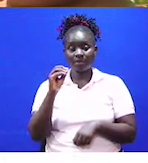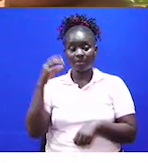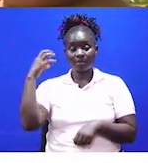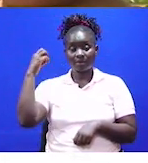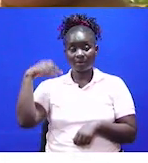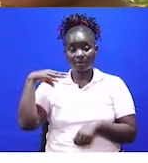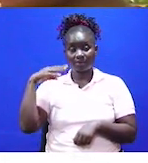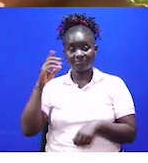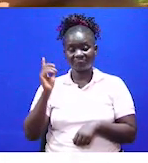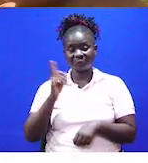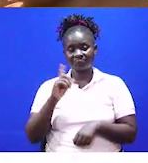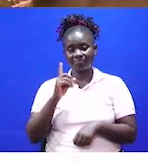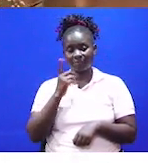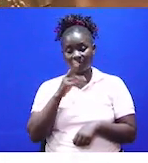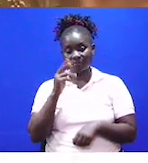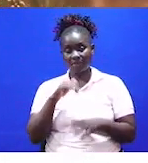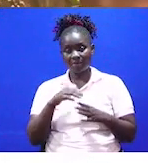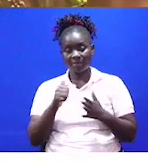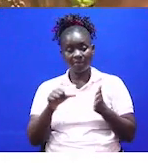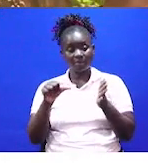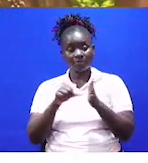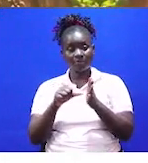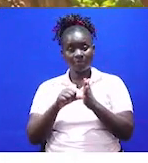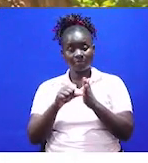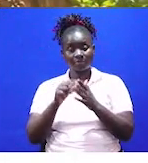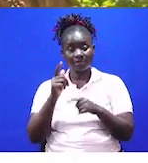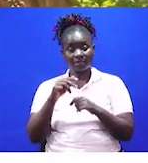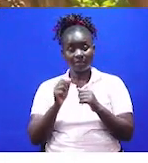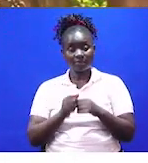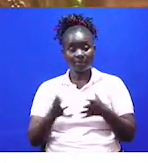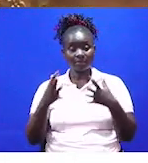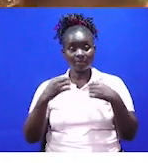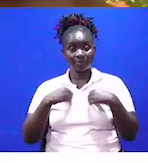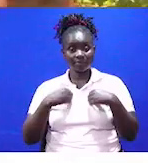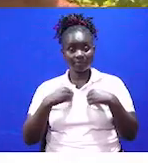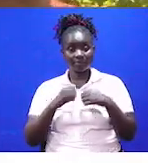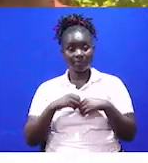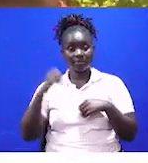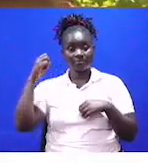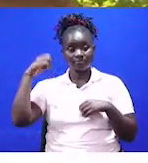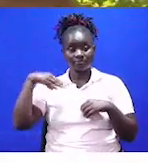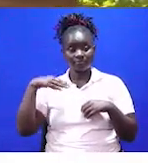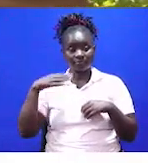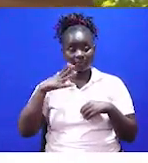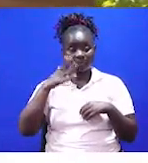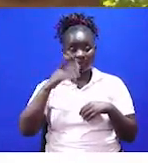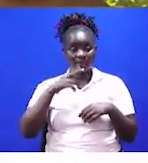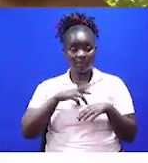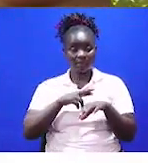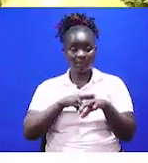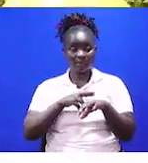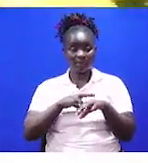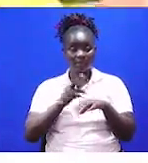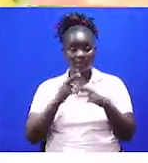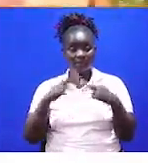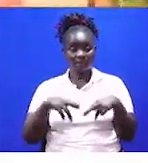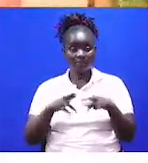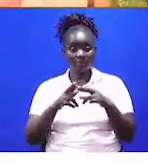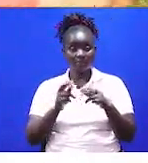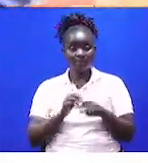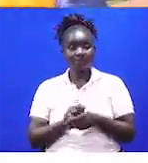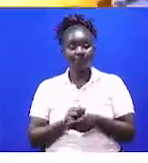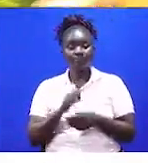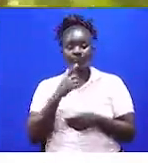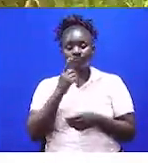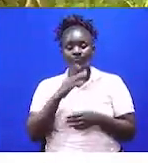kisa iracha maara le muna atu chandikite na bali kwancho omole roa erete ramu murugoro wacha maata omole roto iyo wakwana niko